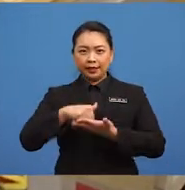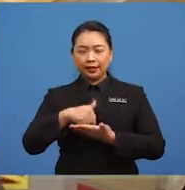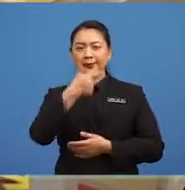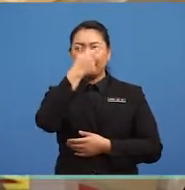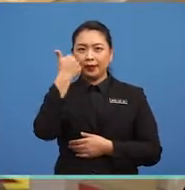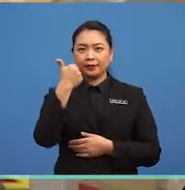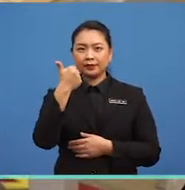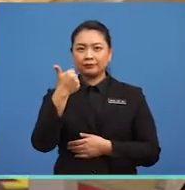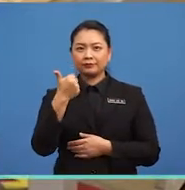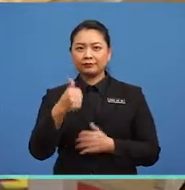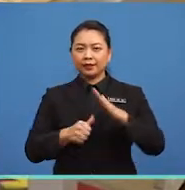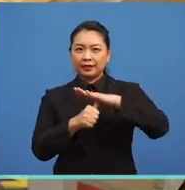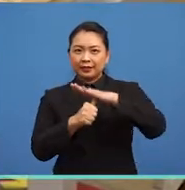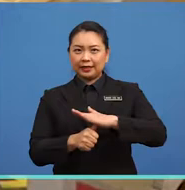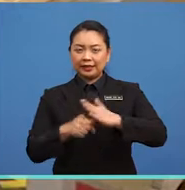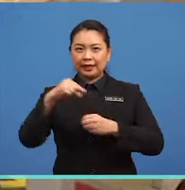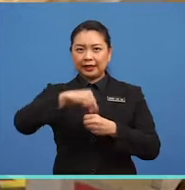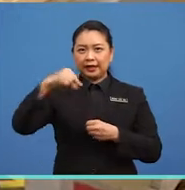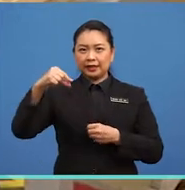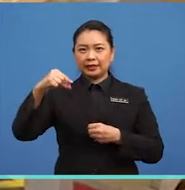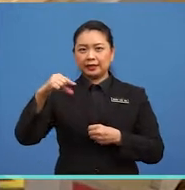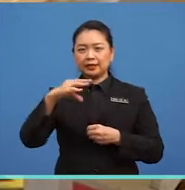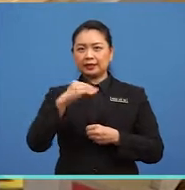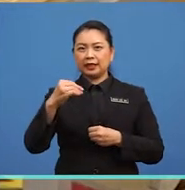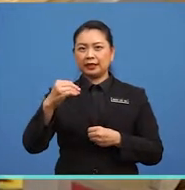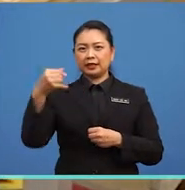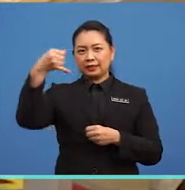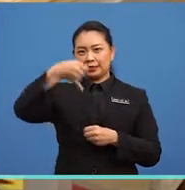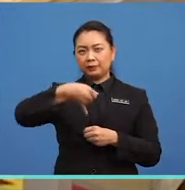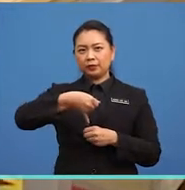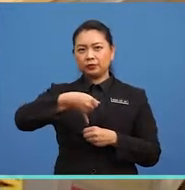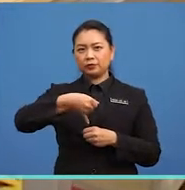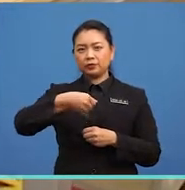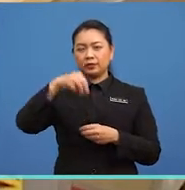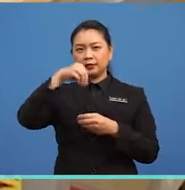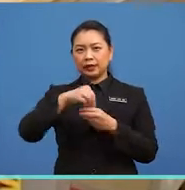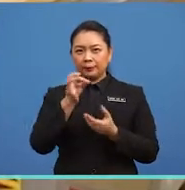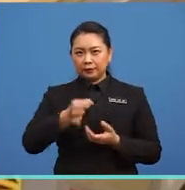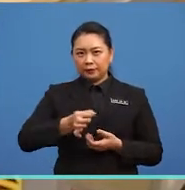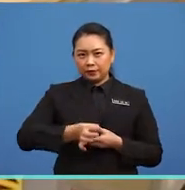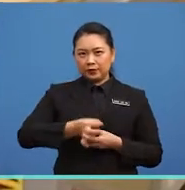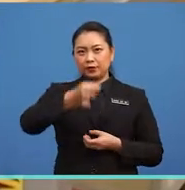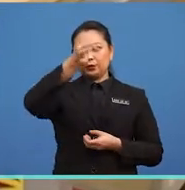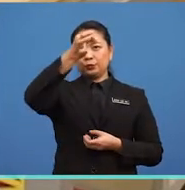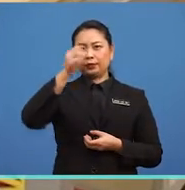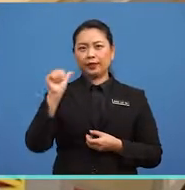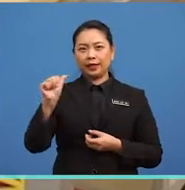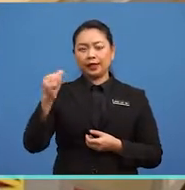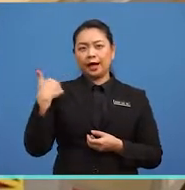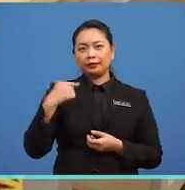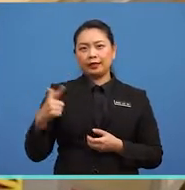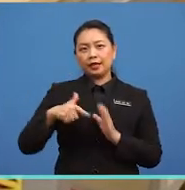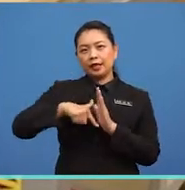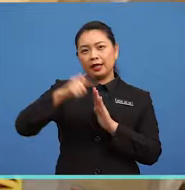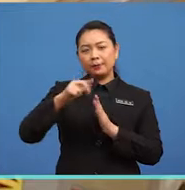Hal ini menyebabkan tekanan gas dan isi padu gas di dalam tiub kapilari